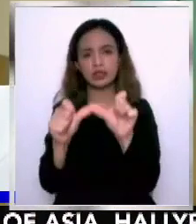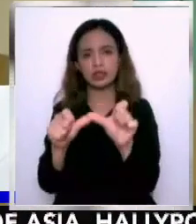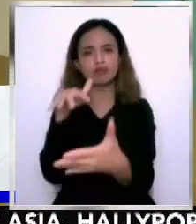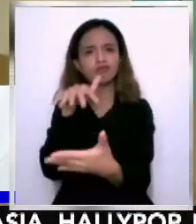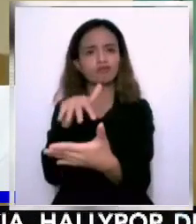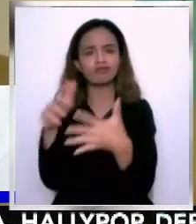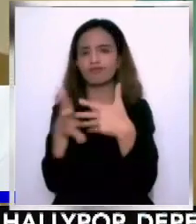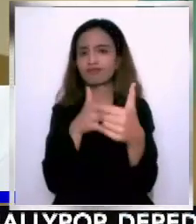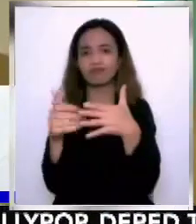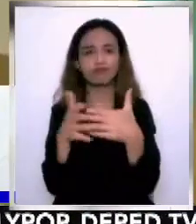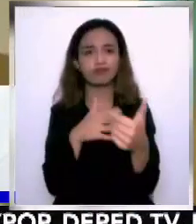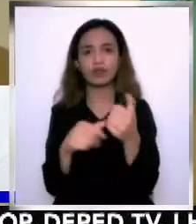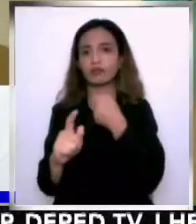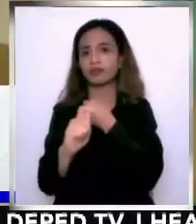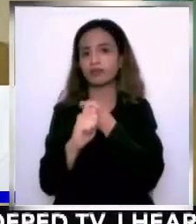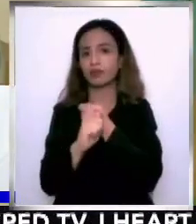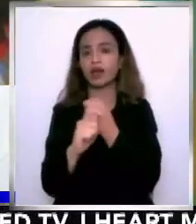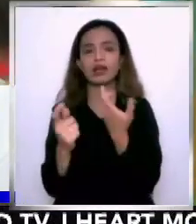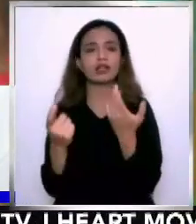yung sitwasyon,